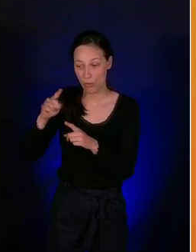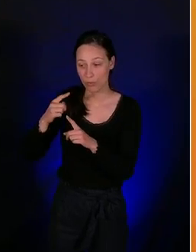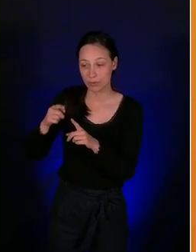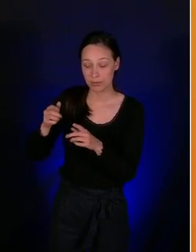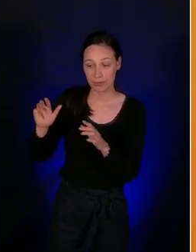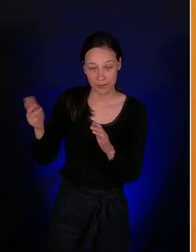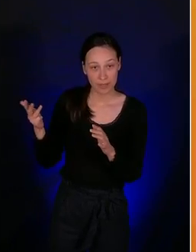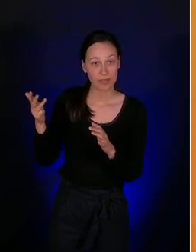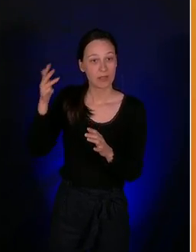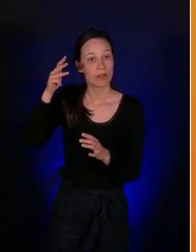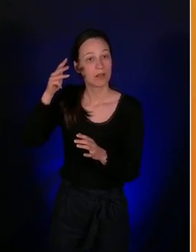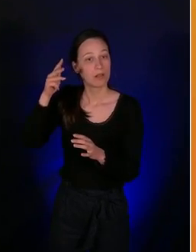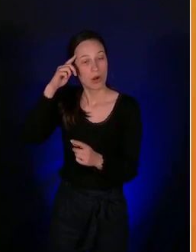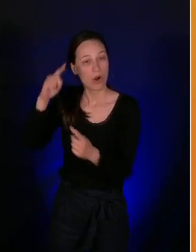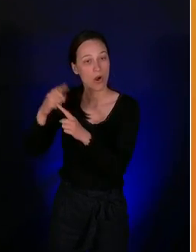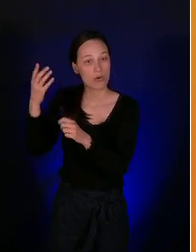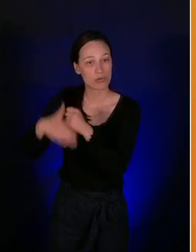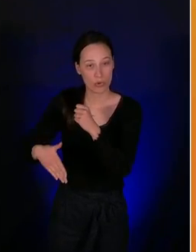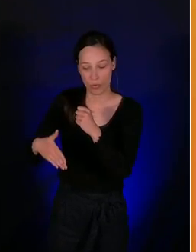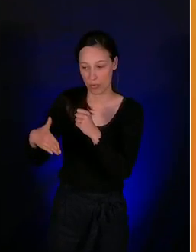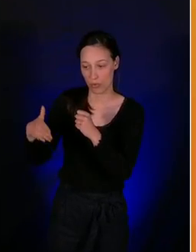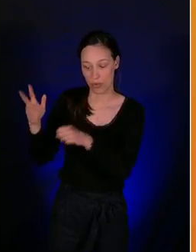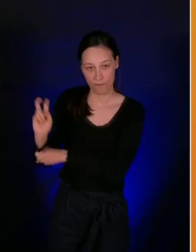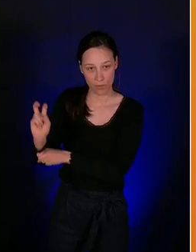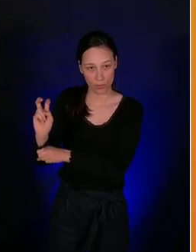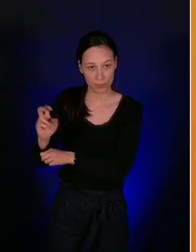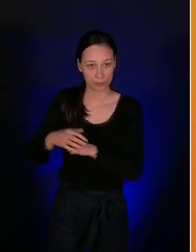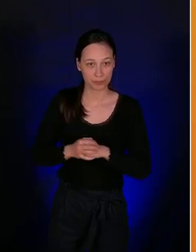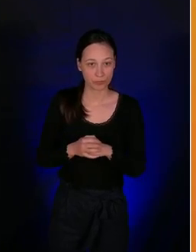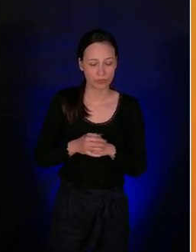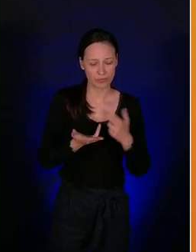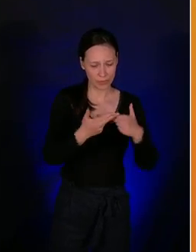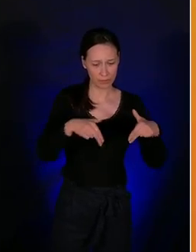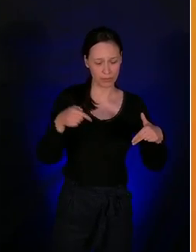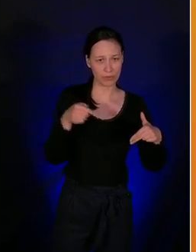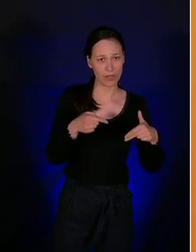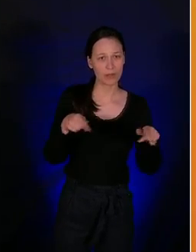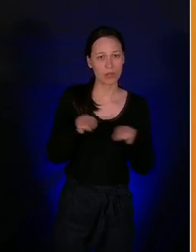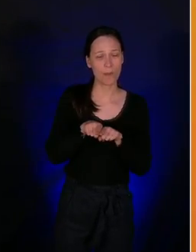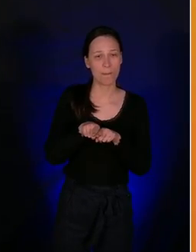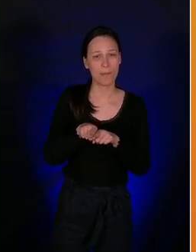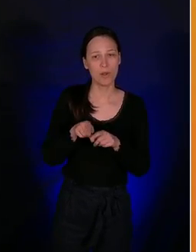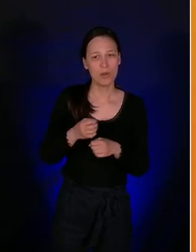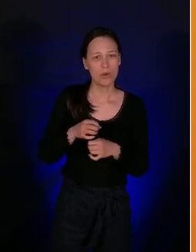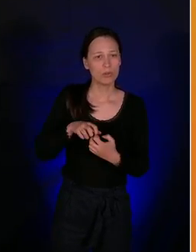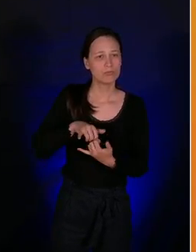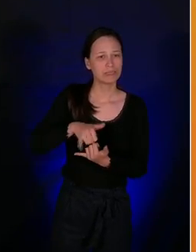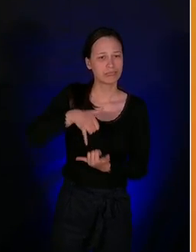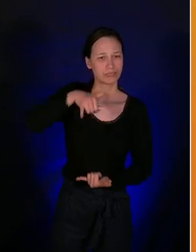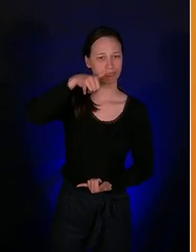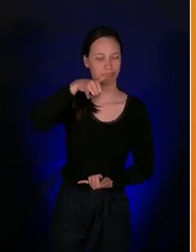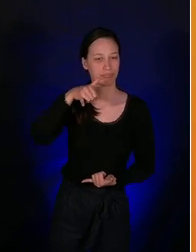Le préambule a pour objectif d'être la colonne vertébrale du texte. Il introduit le document sans entrer dans les détails des trois